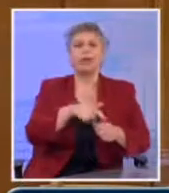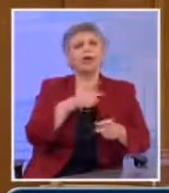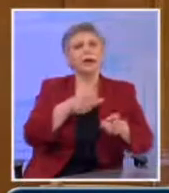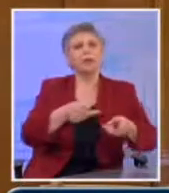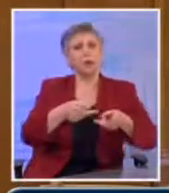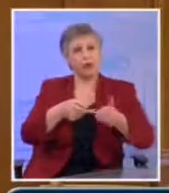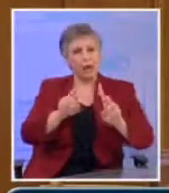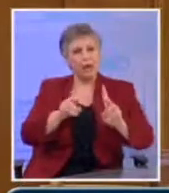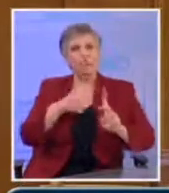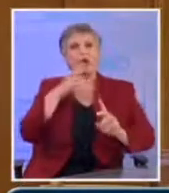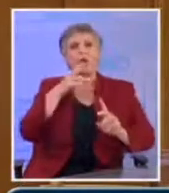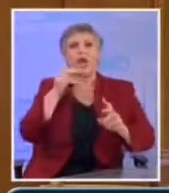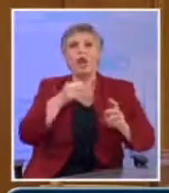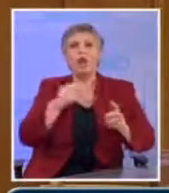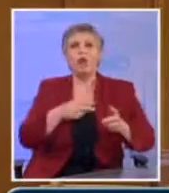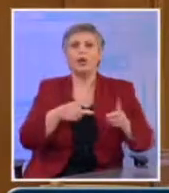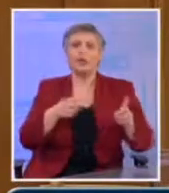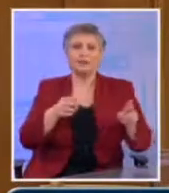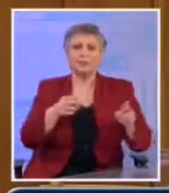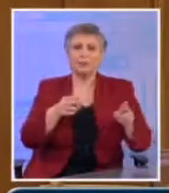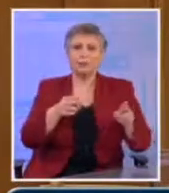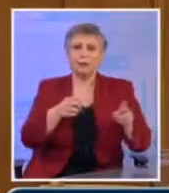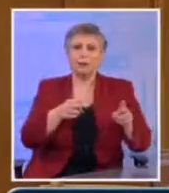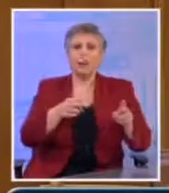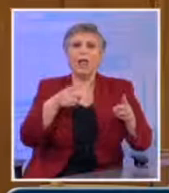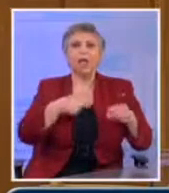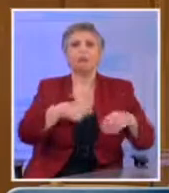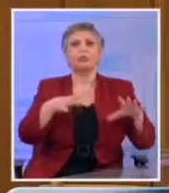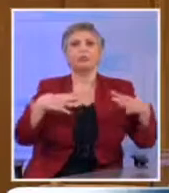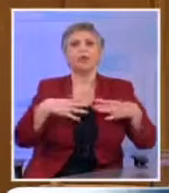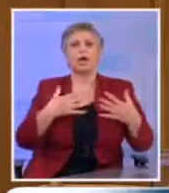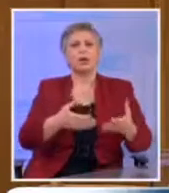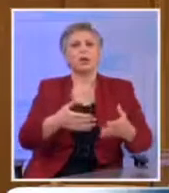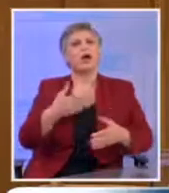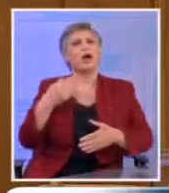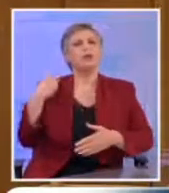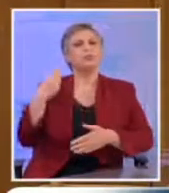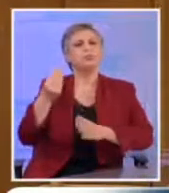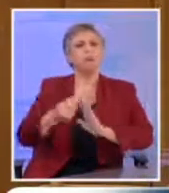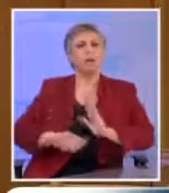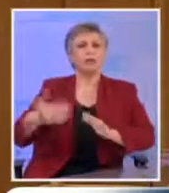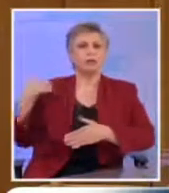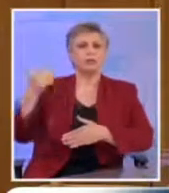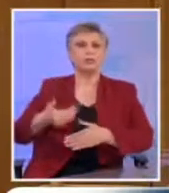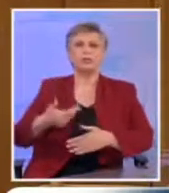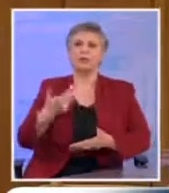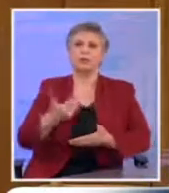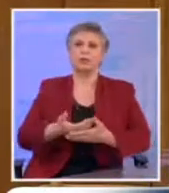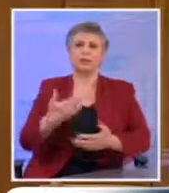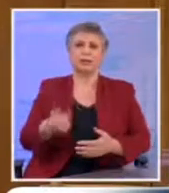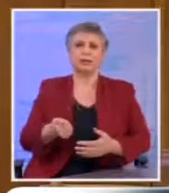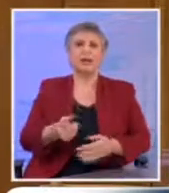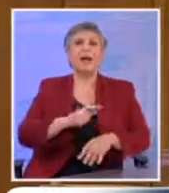πάγια τακτική που κάνουν πολλές κυβερνήσεις και έχει γίνει και στο παρελθόν πολλές φορές. Αυτή τη στιγμή υπάρχουν